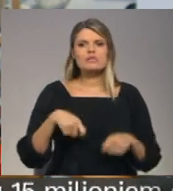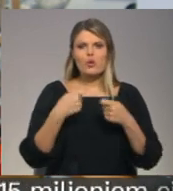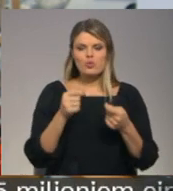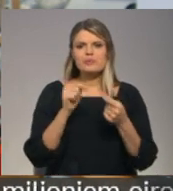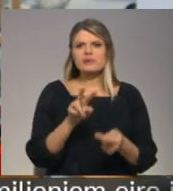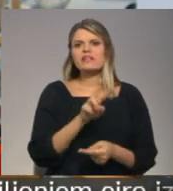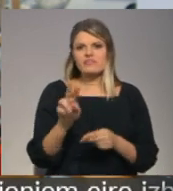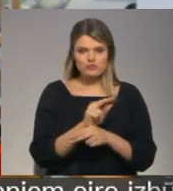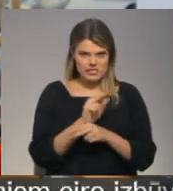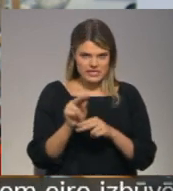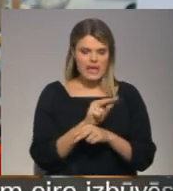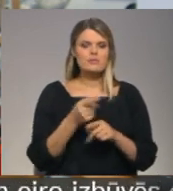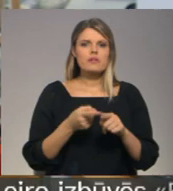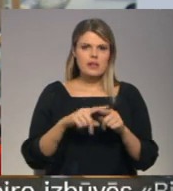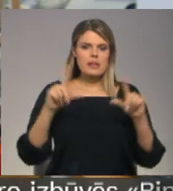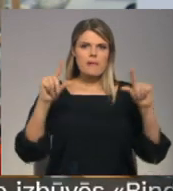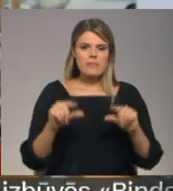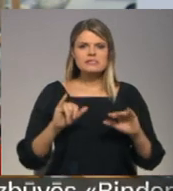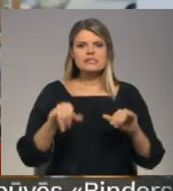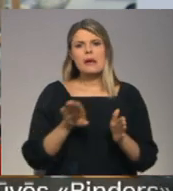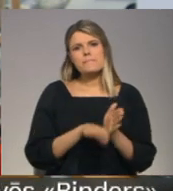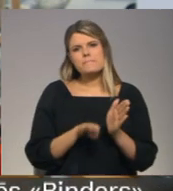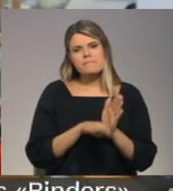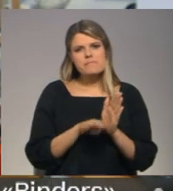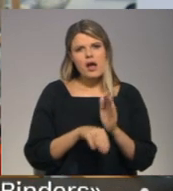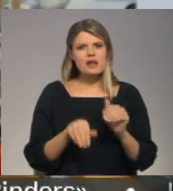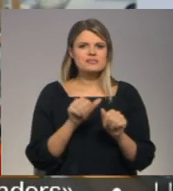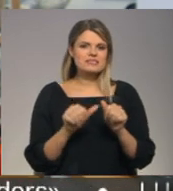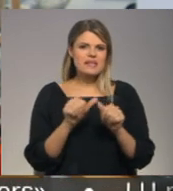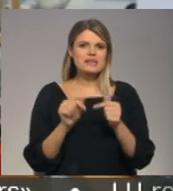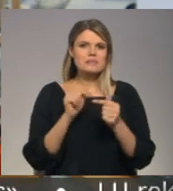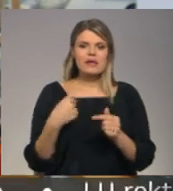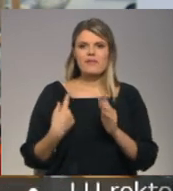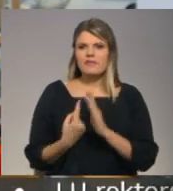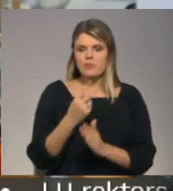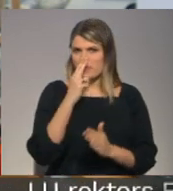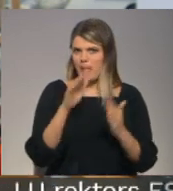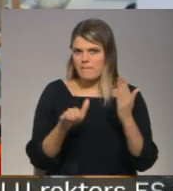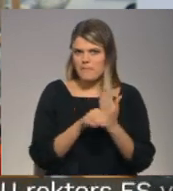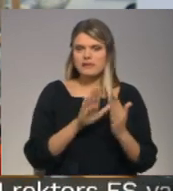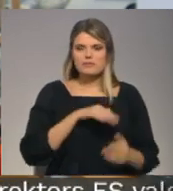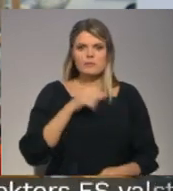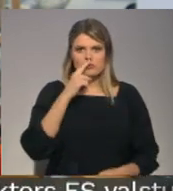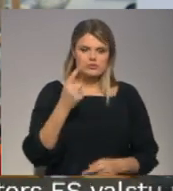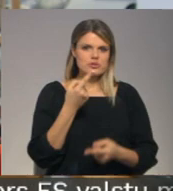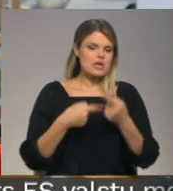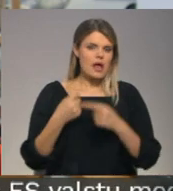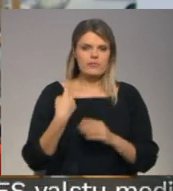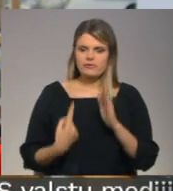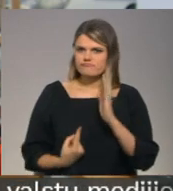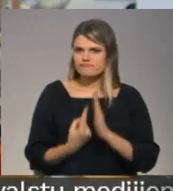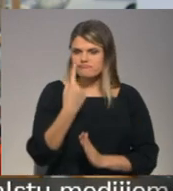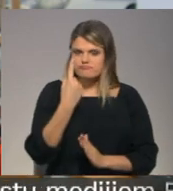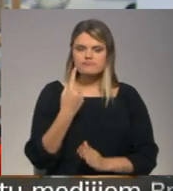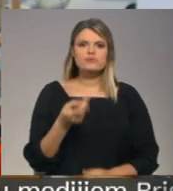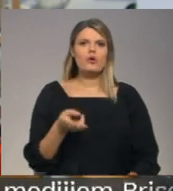pretvīrusu terapiju, tad reaģē, bet ja iet runa par parastajiem pretemperatūras līdzekļiem. Tik un tāpēc stundas atkal ir augšā temperatūra